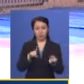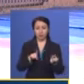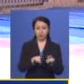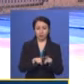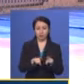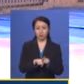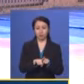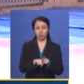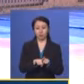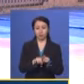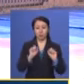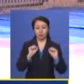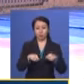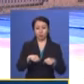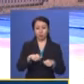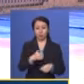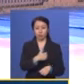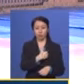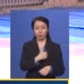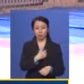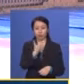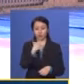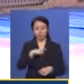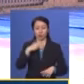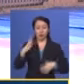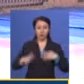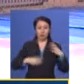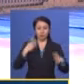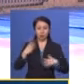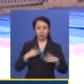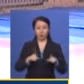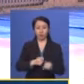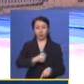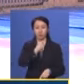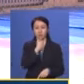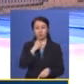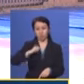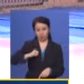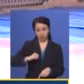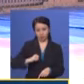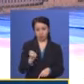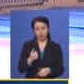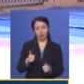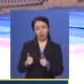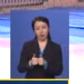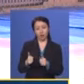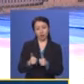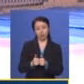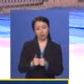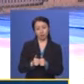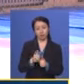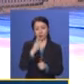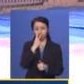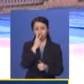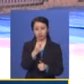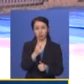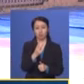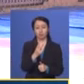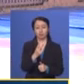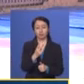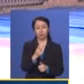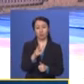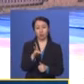Как. Можно сказать, он больше сам себя тренирует. Я чисто вот как старший товарищ, как рядом все время нюанс какой-то. Со стороны виднее, как говорится.